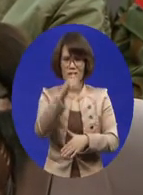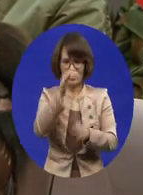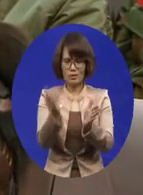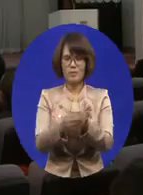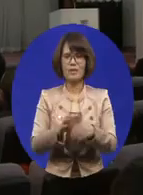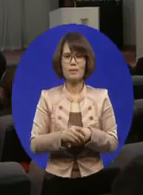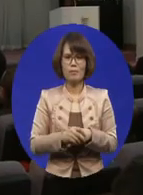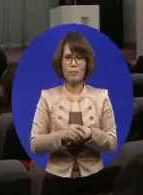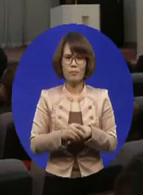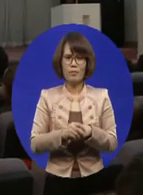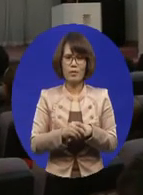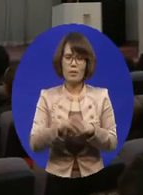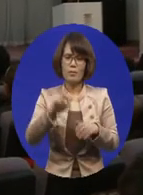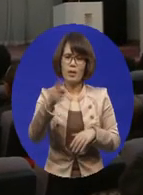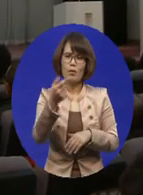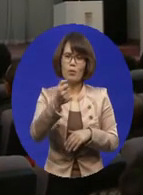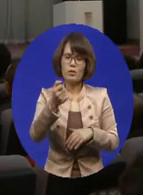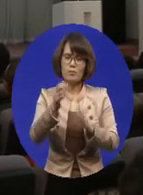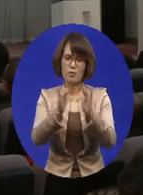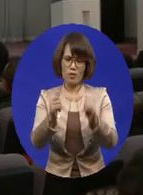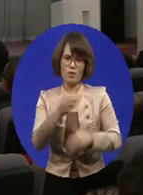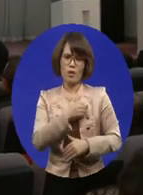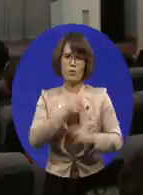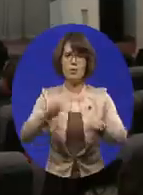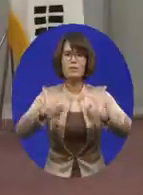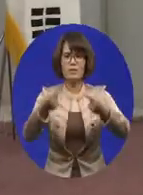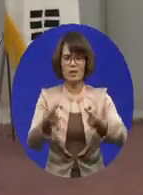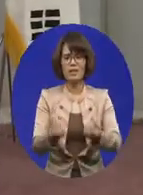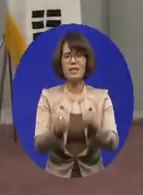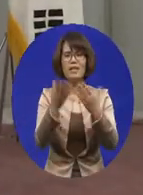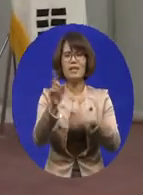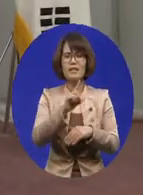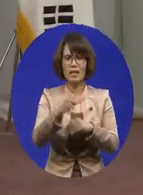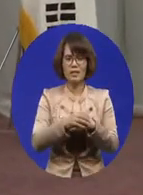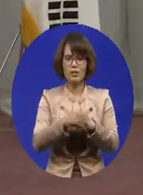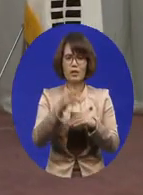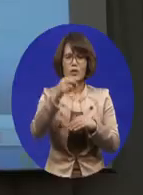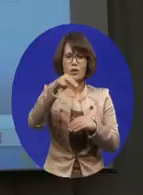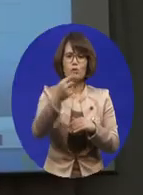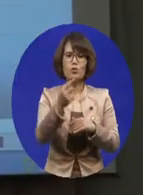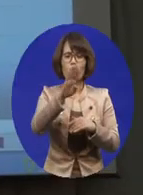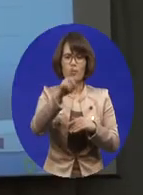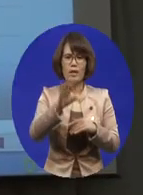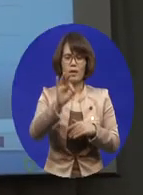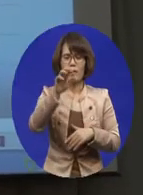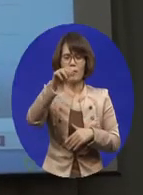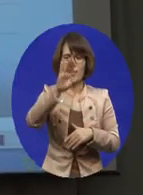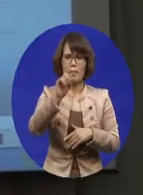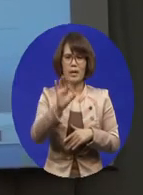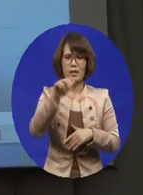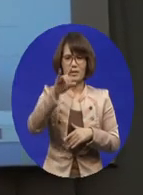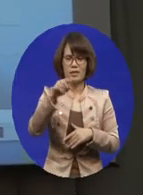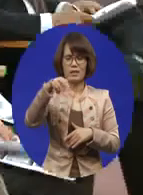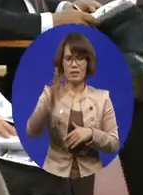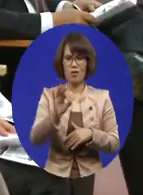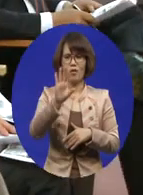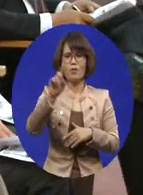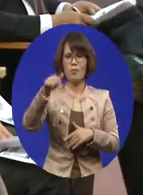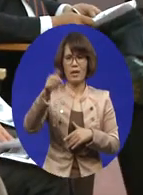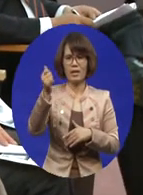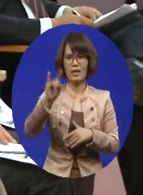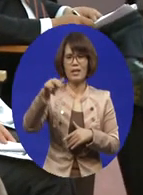시민예식장에서 개최했습니다. 150여 명의 회원들이 참석한 이날 행사에서는 소방방재청 예방총괄과 박혜정